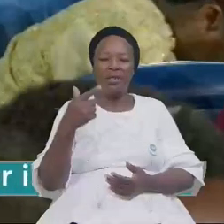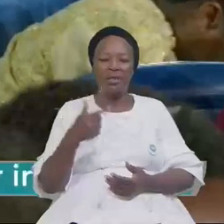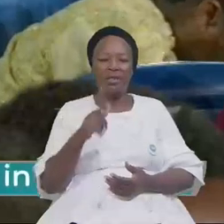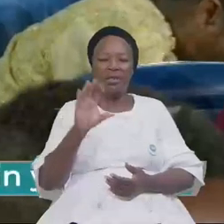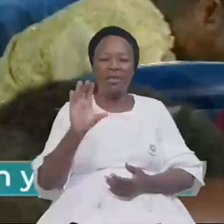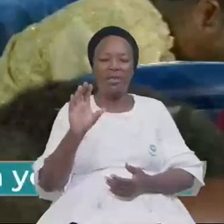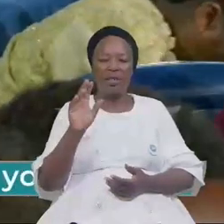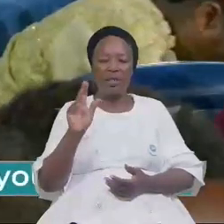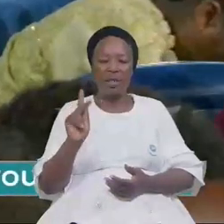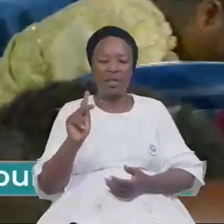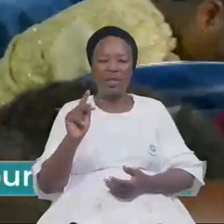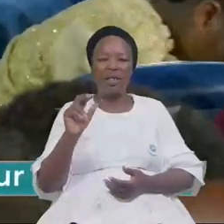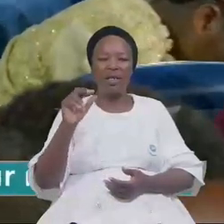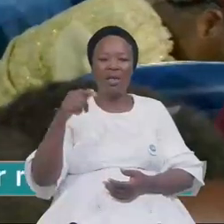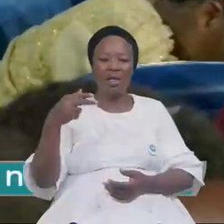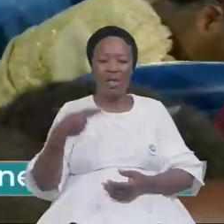au bas de l'écran.